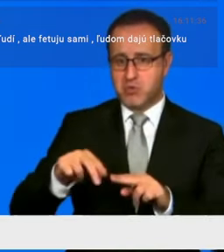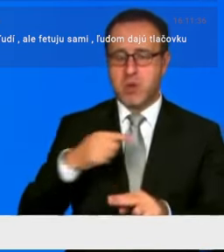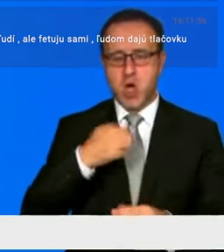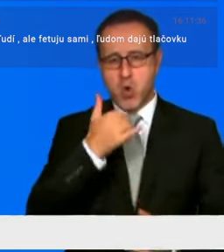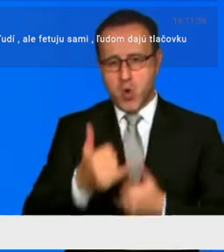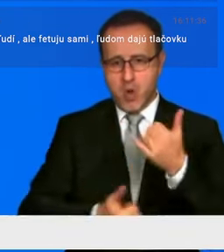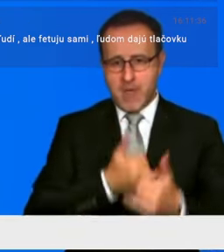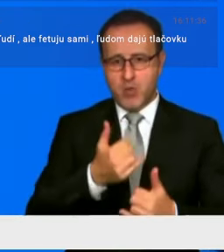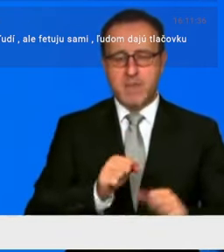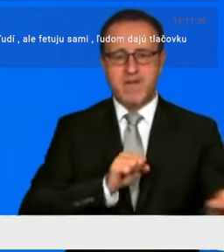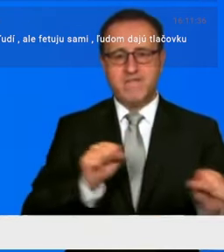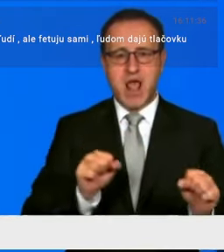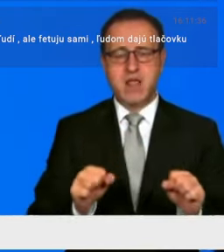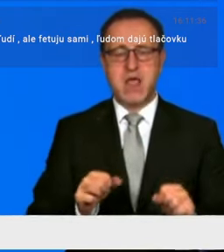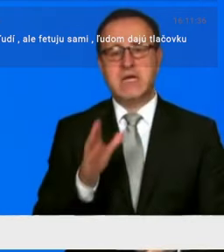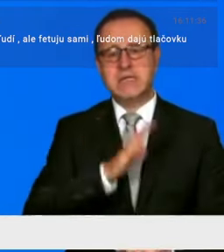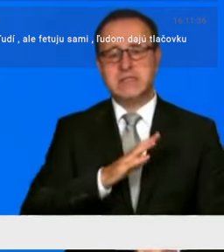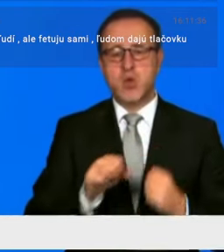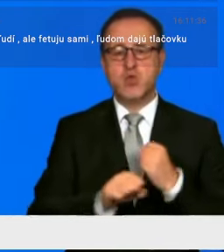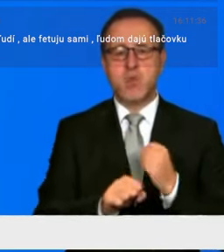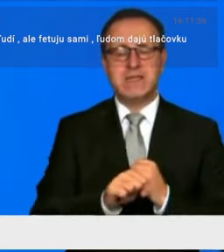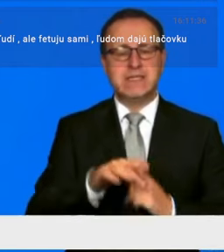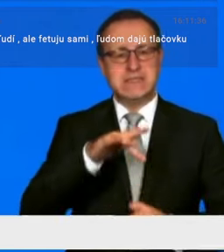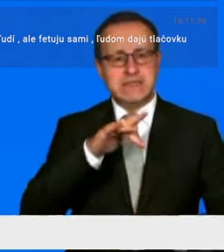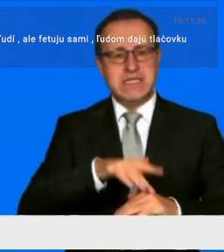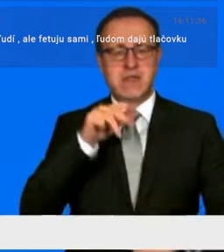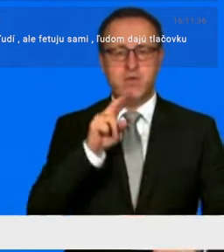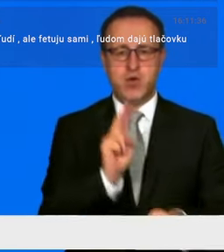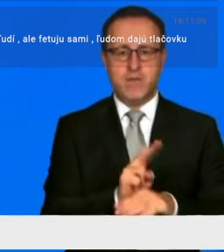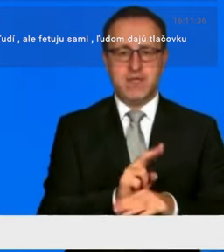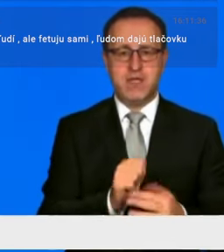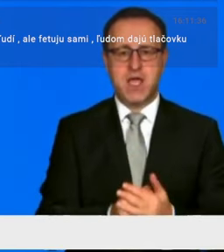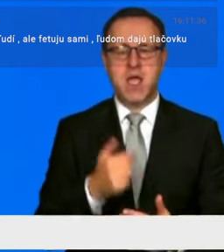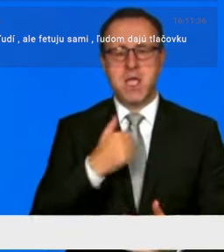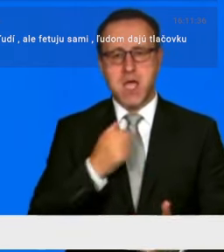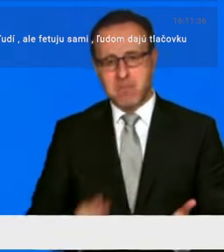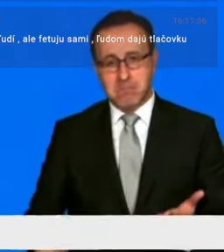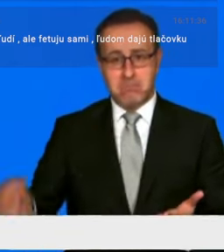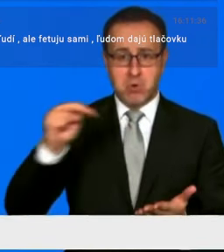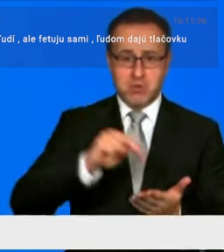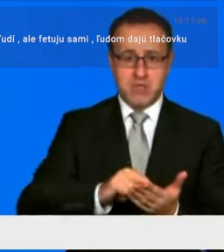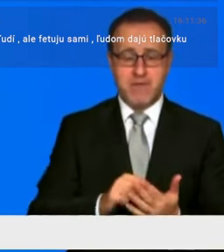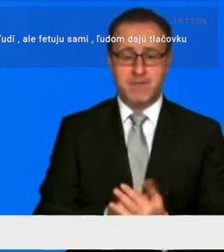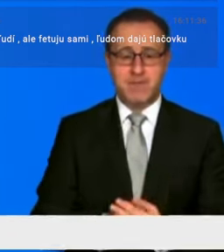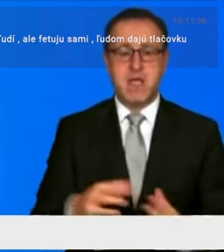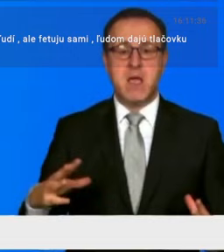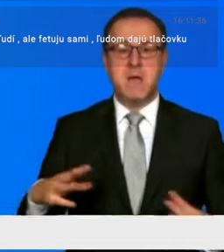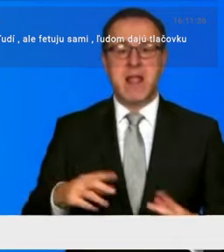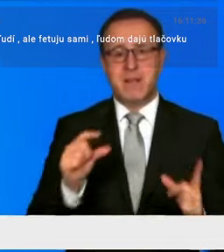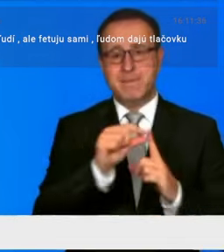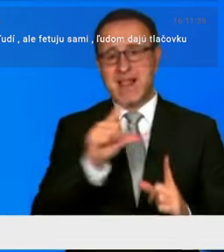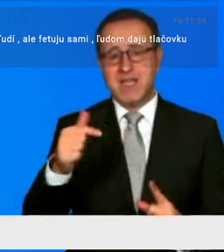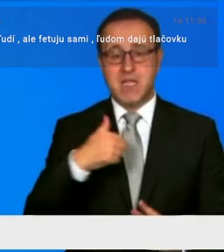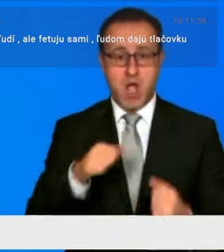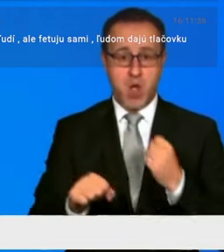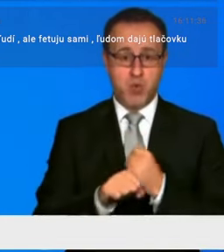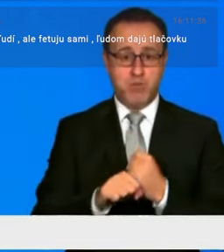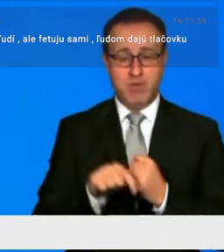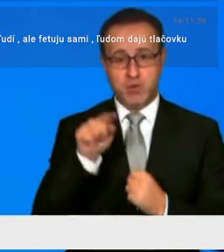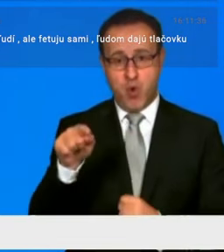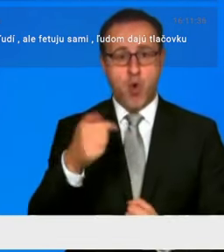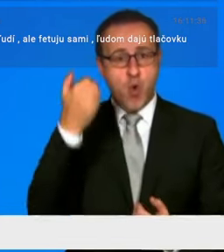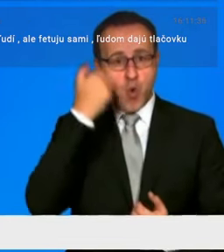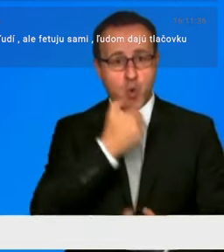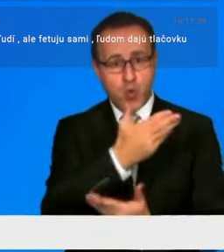opakujem keď vláda bude chcieť urobiť citlivé opatrenia ja sa postavím pán ja urobím to Veď ľudia